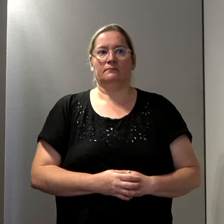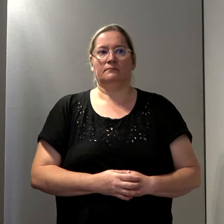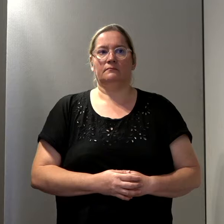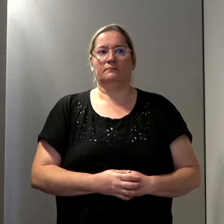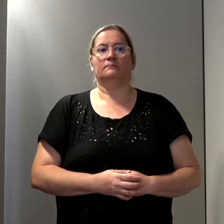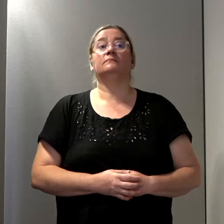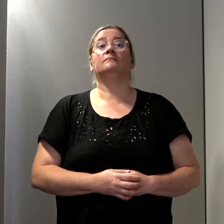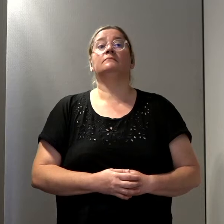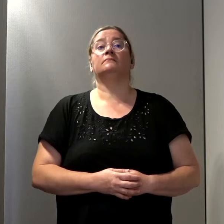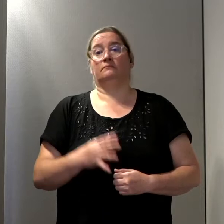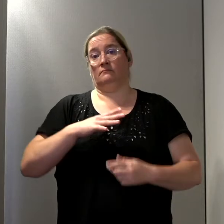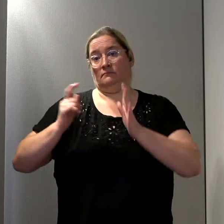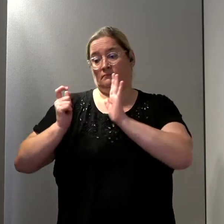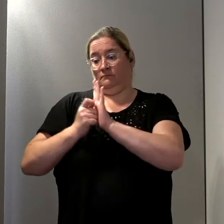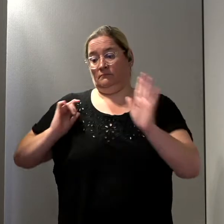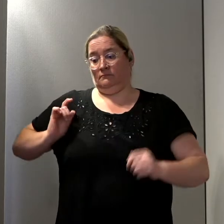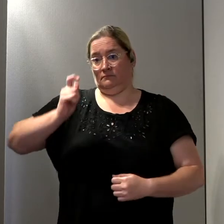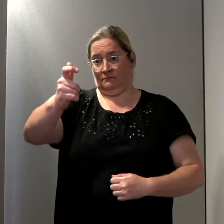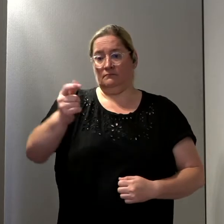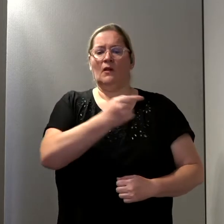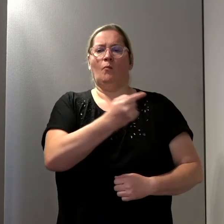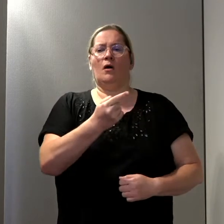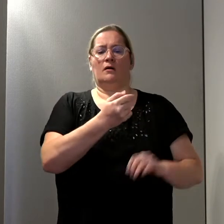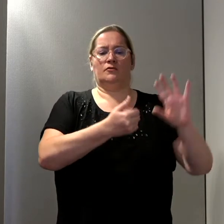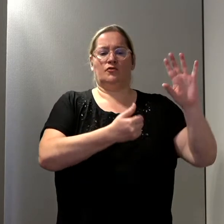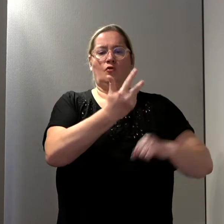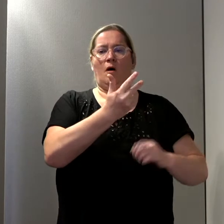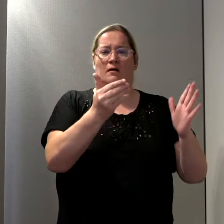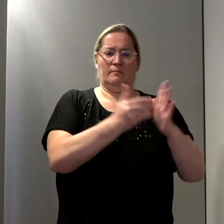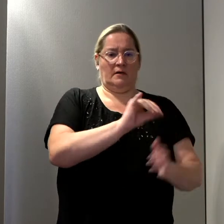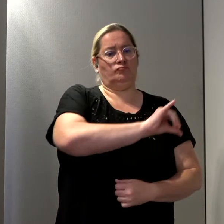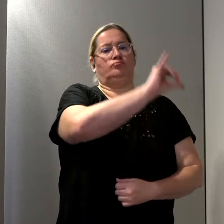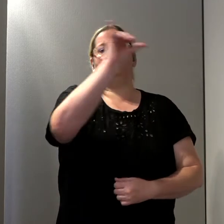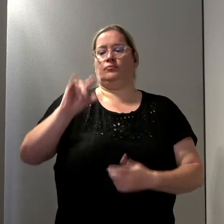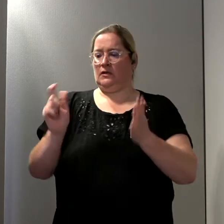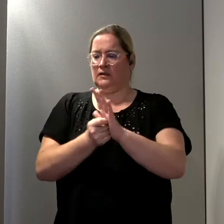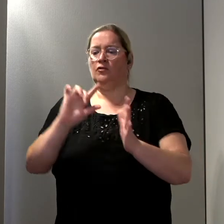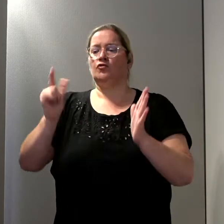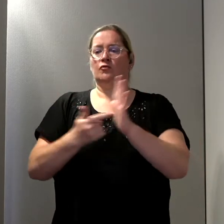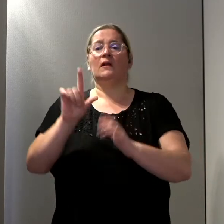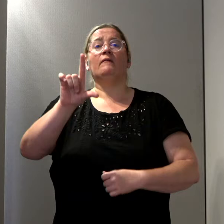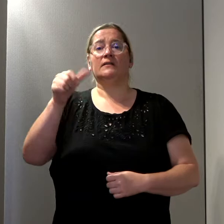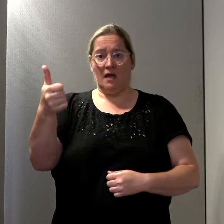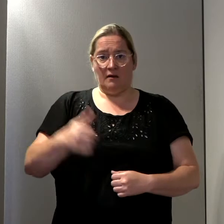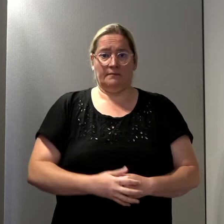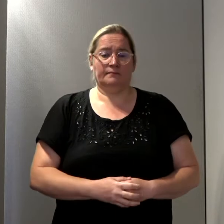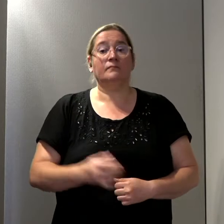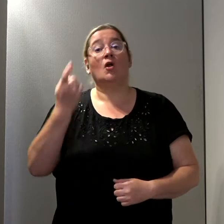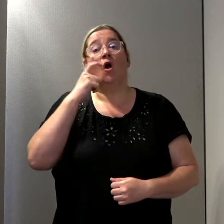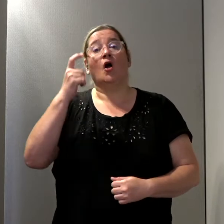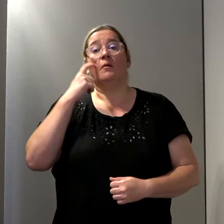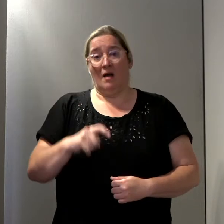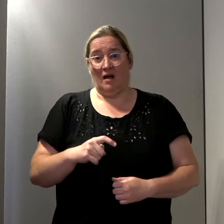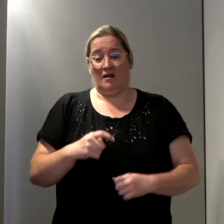J'ai ici une chronologie qui va de moins 63 000 à 2021. On constate que